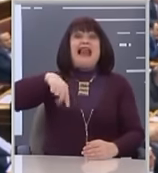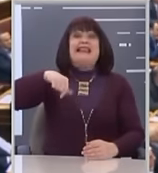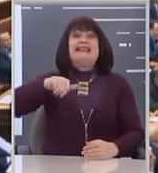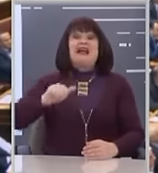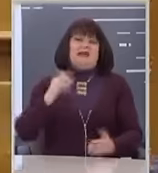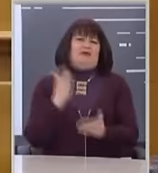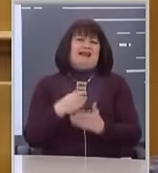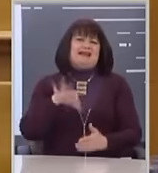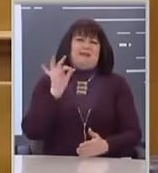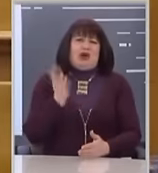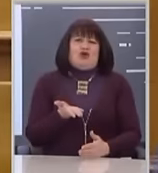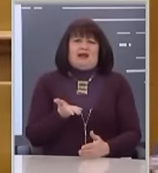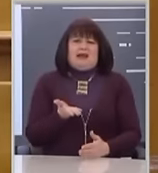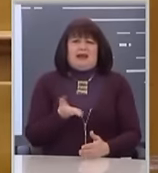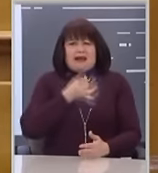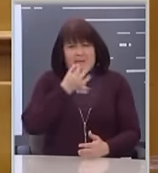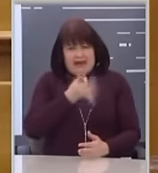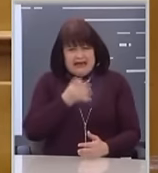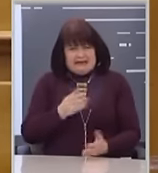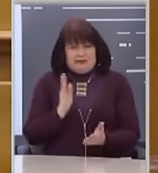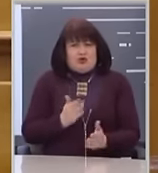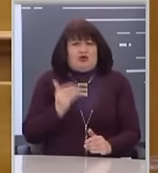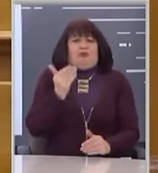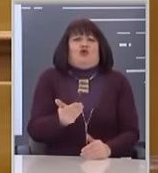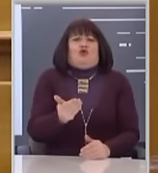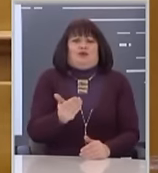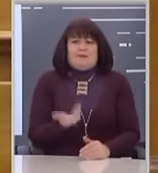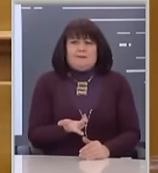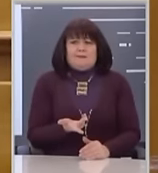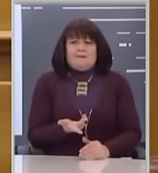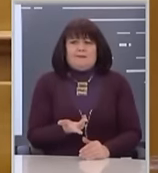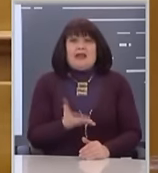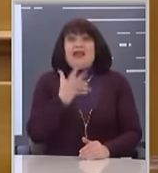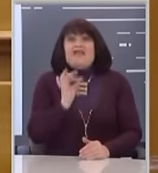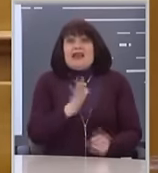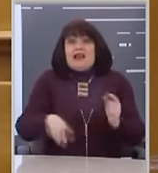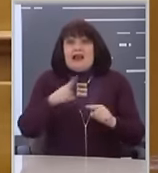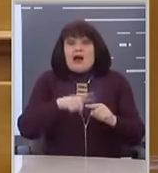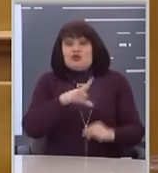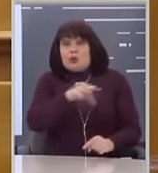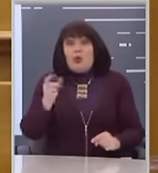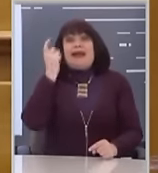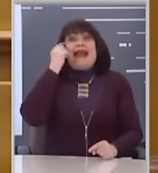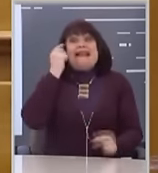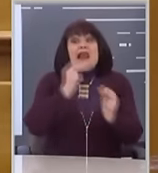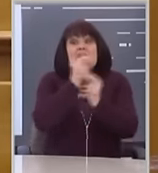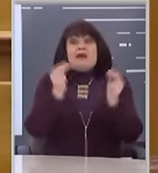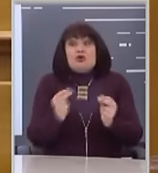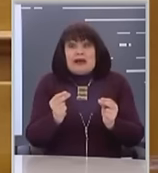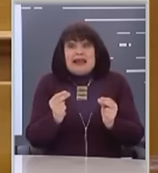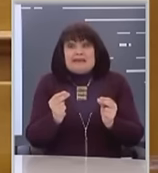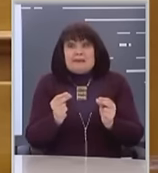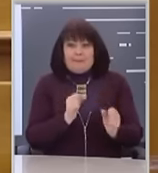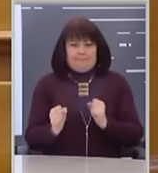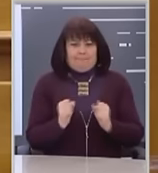κυρίες και κύριοι συνάδελφοι. Και είναι πολιτική επιλογή η οποία δίνει την ευκαιρία στον ελληνικό λαό να βγάλει τα συμπεράσματά του και για την